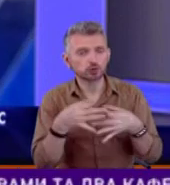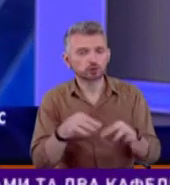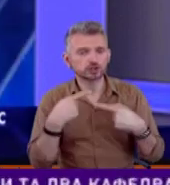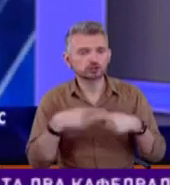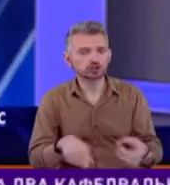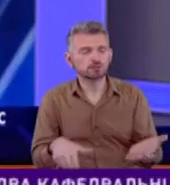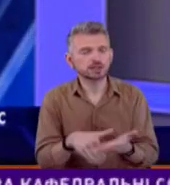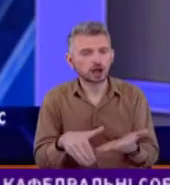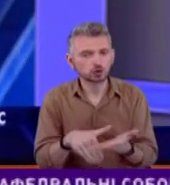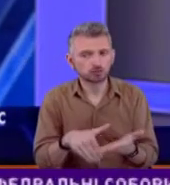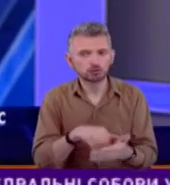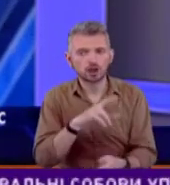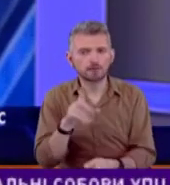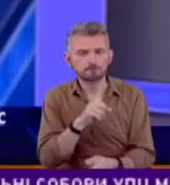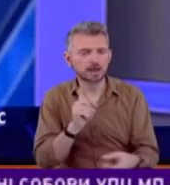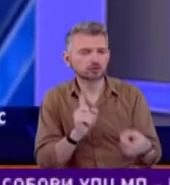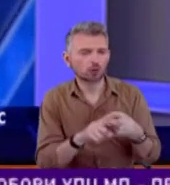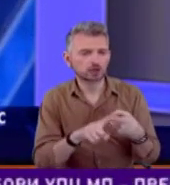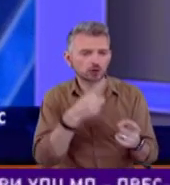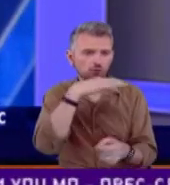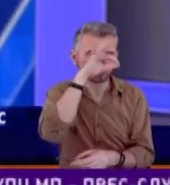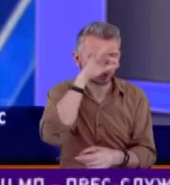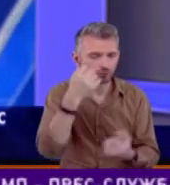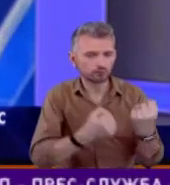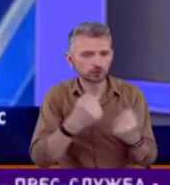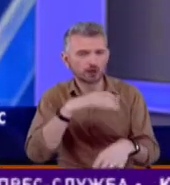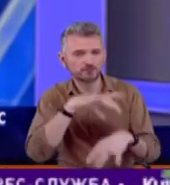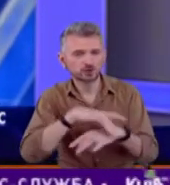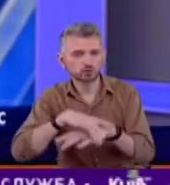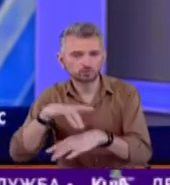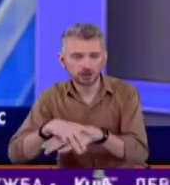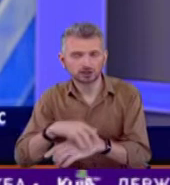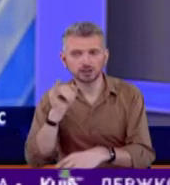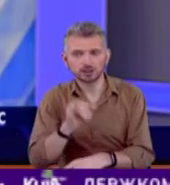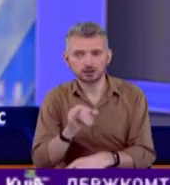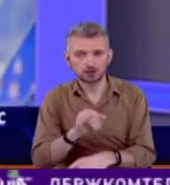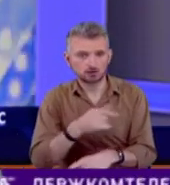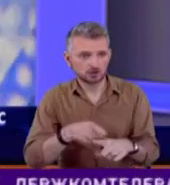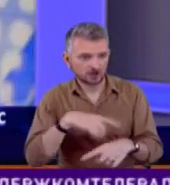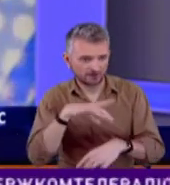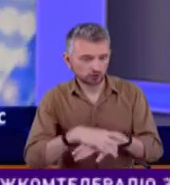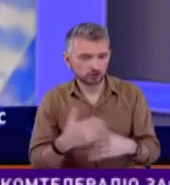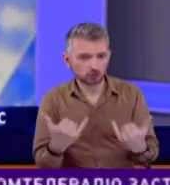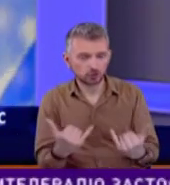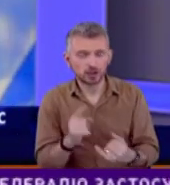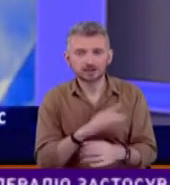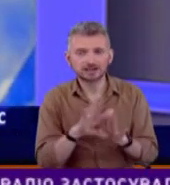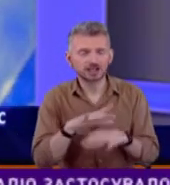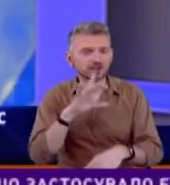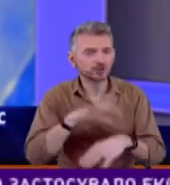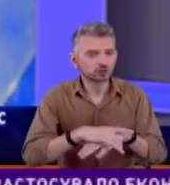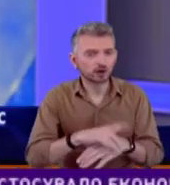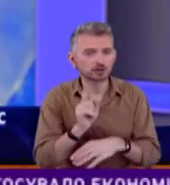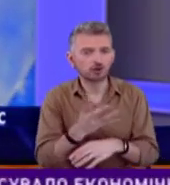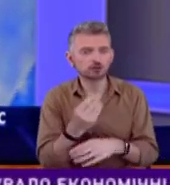технічними засобами без контакту поліцейського і водія фіксувати. І це фіксується сьогодні. Але не тільки фіксувати, але